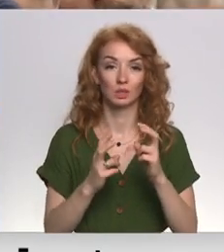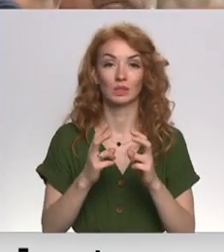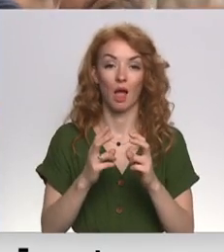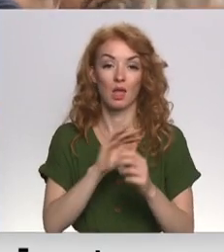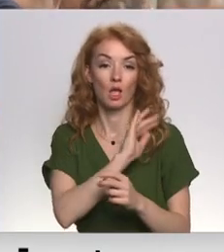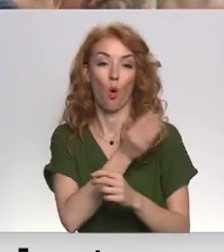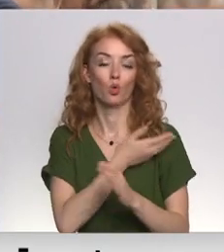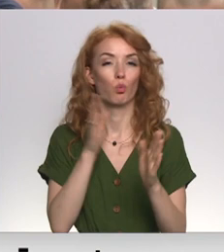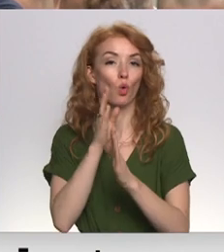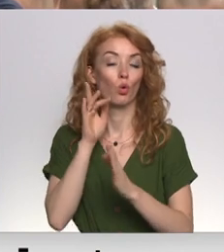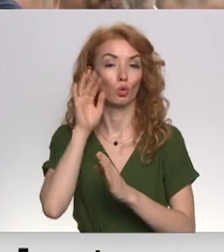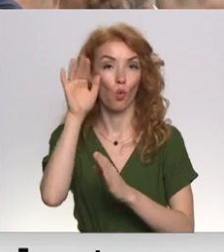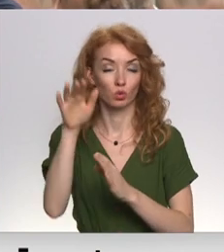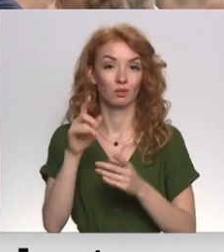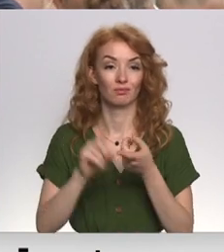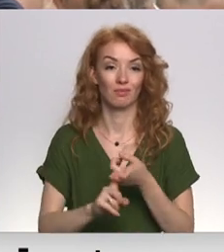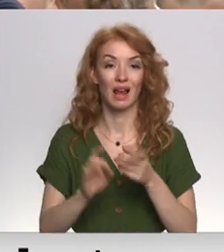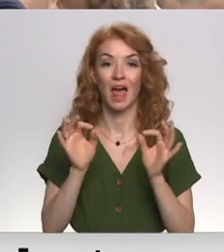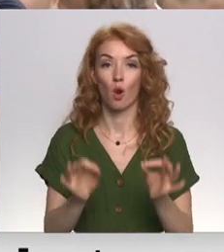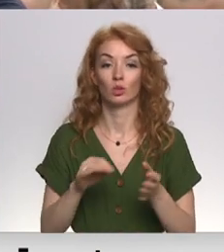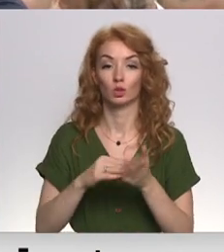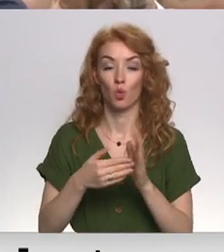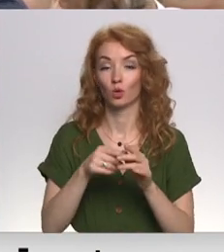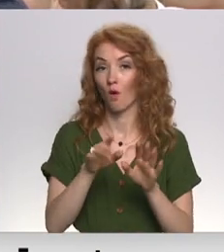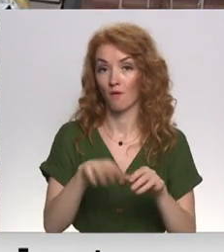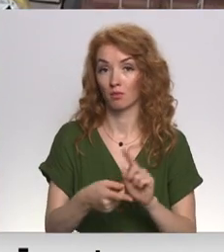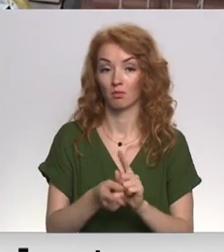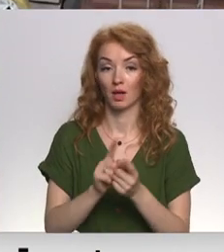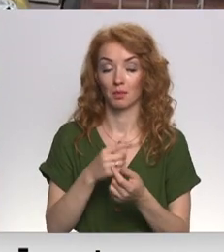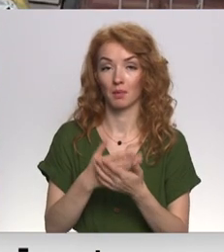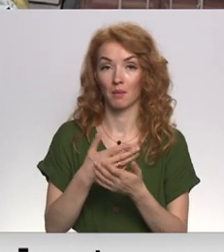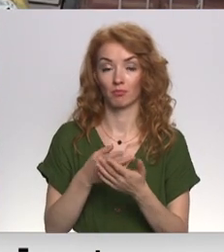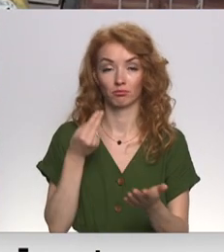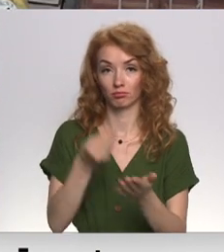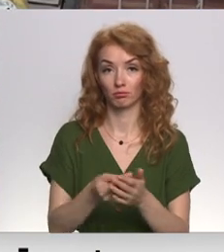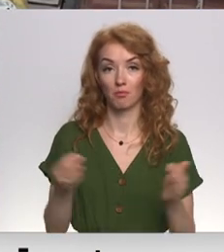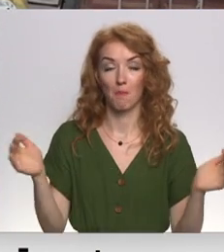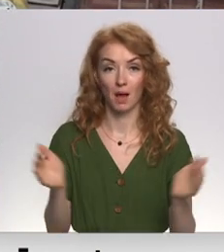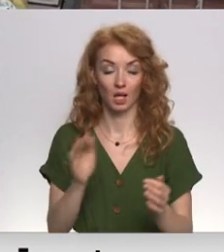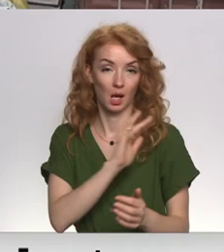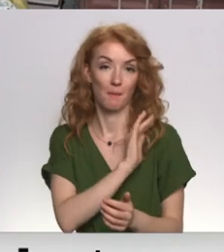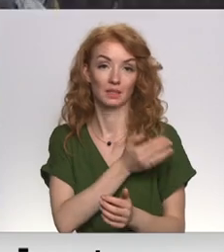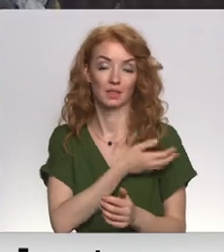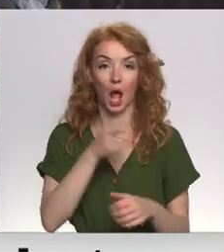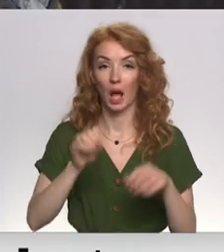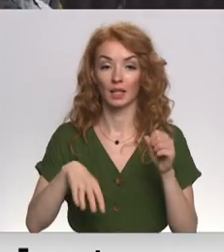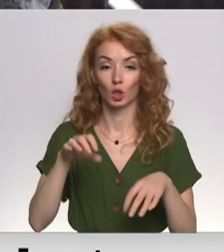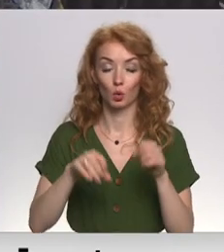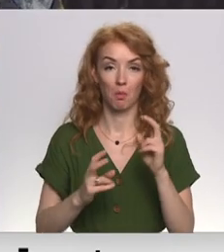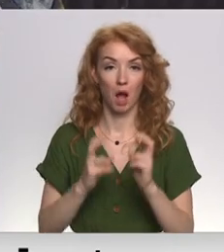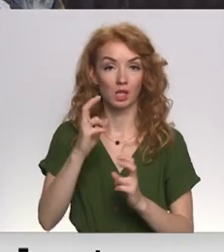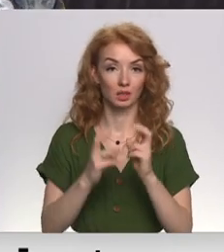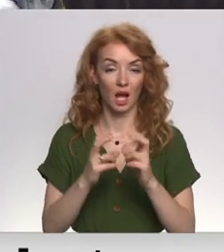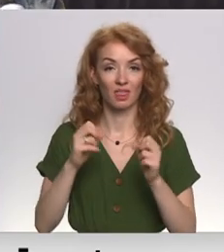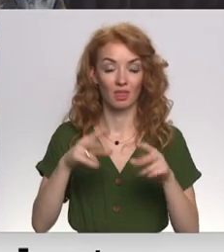jaudas, reaģējot uz reālo situāciju, iespējams mainīt. Piemēram, iegādājoties mazākas kapacitātes atkrituma pārstrādes iekārtas